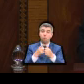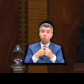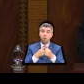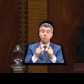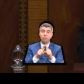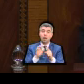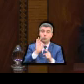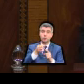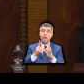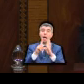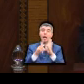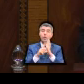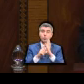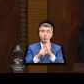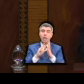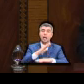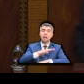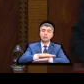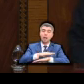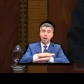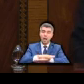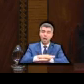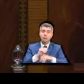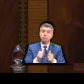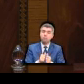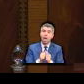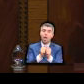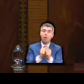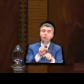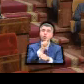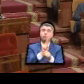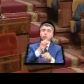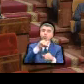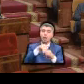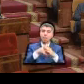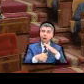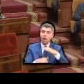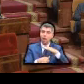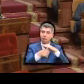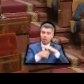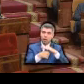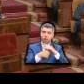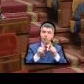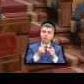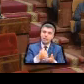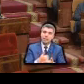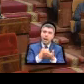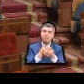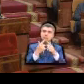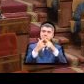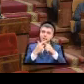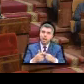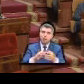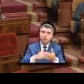الديمقراطية المحلية ومصاحبة الجماعات الترابية من حيث توفير الدعم التقني،